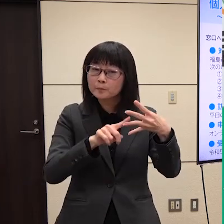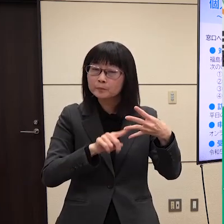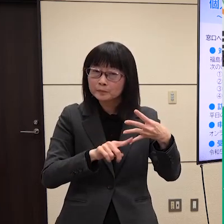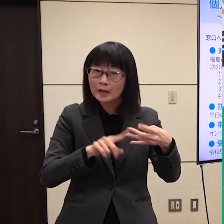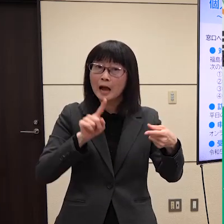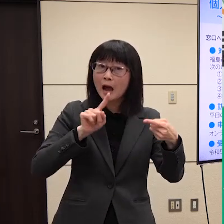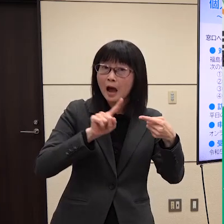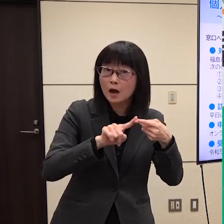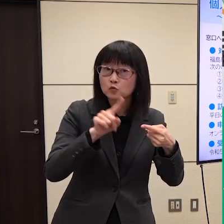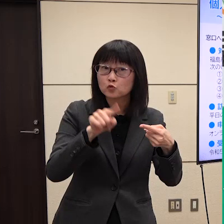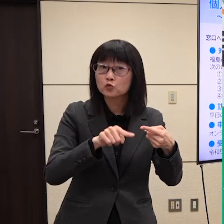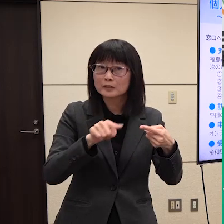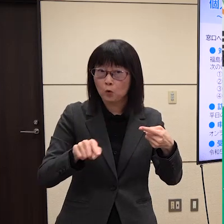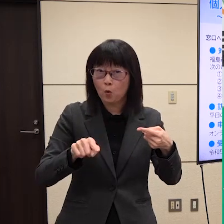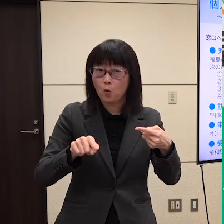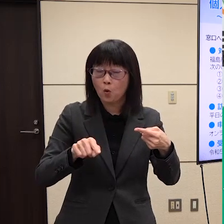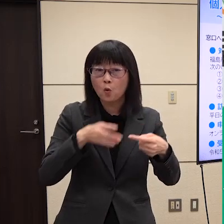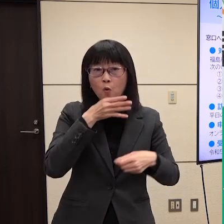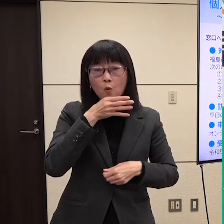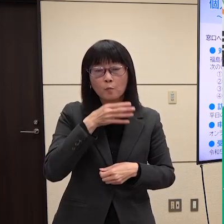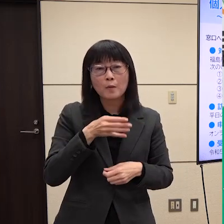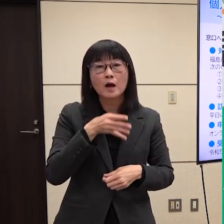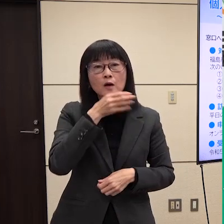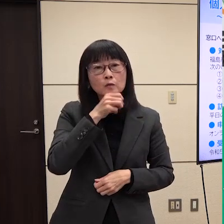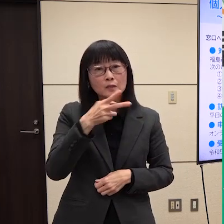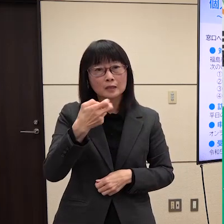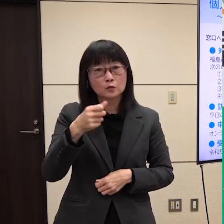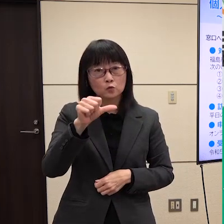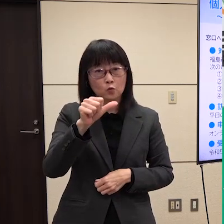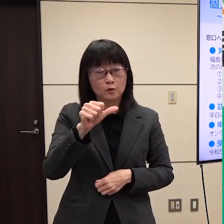ということで、75歳以上の方、